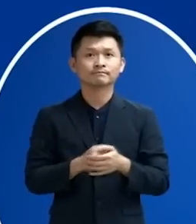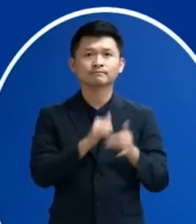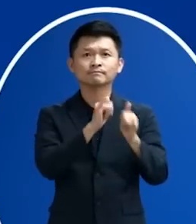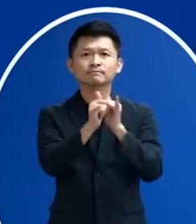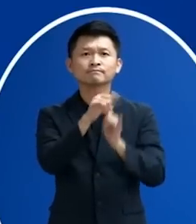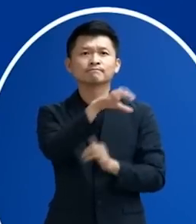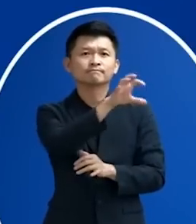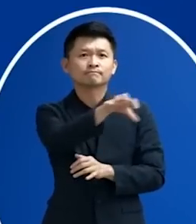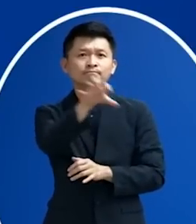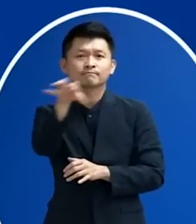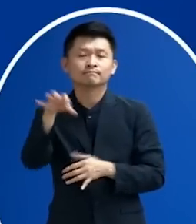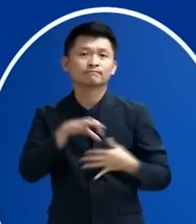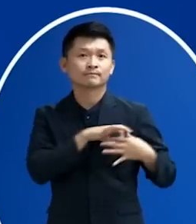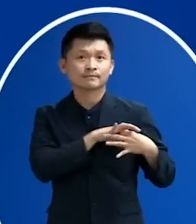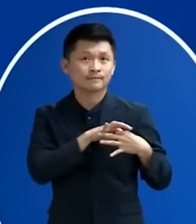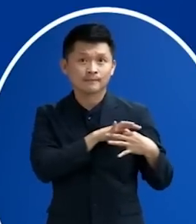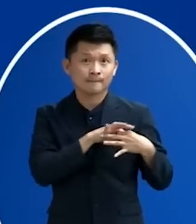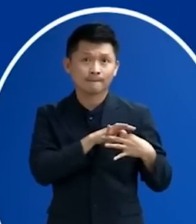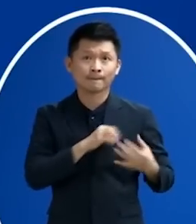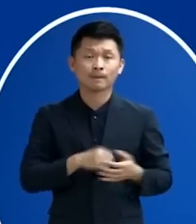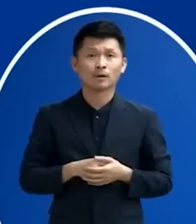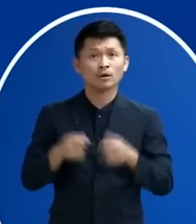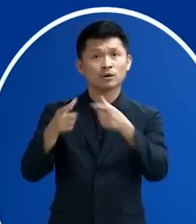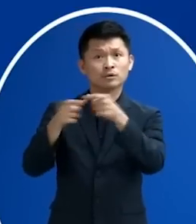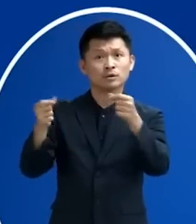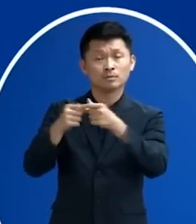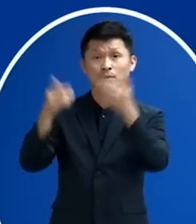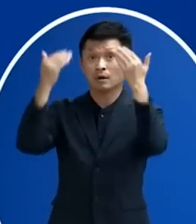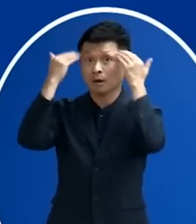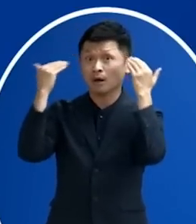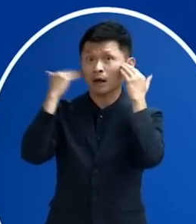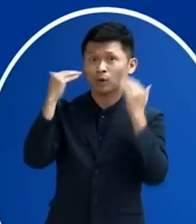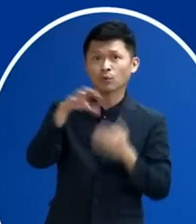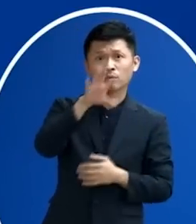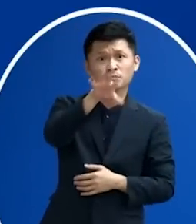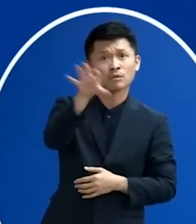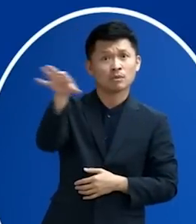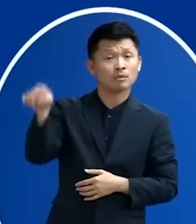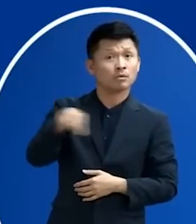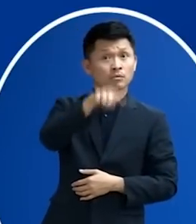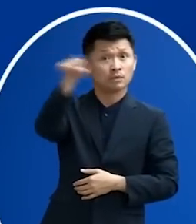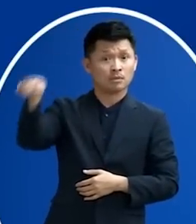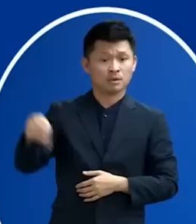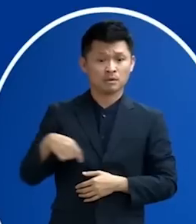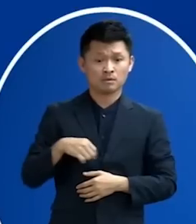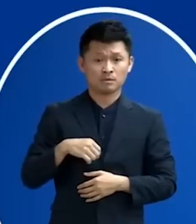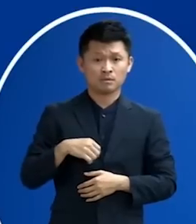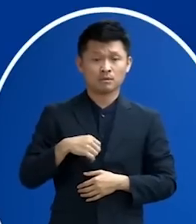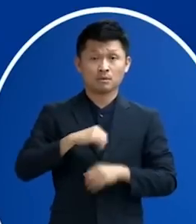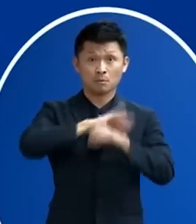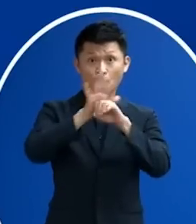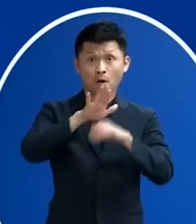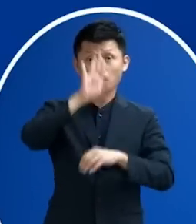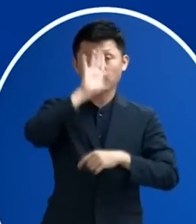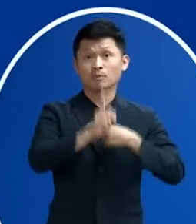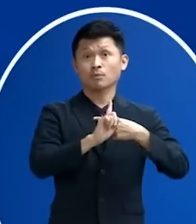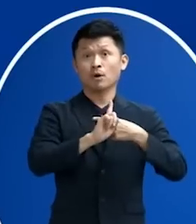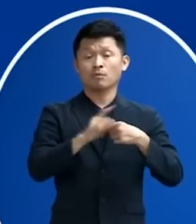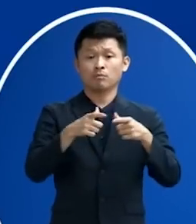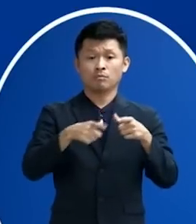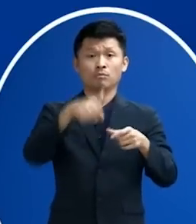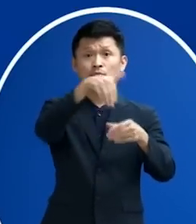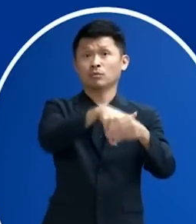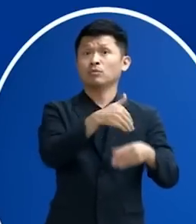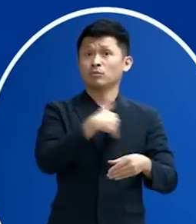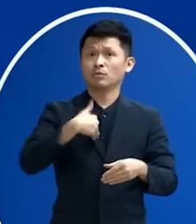个关心关切，为何日韩等国可以实施确诊者这个投票，台湾目